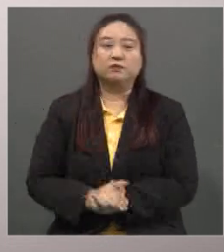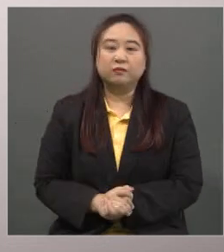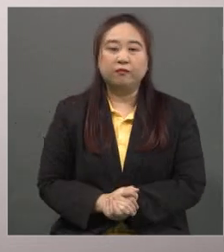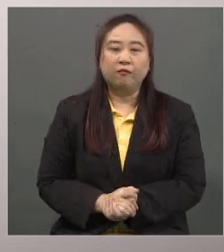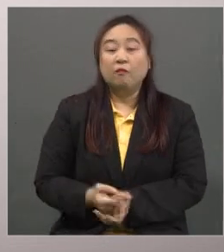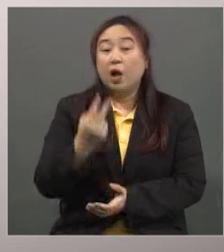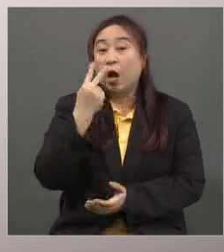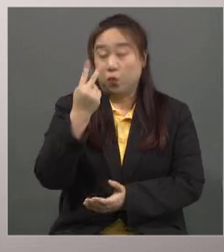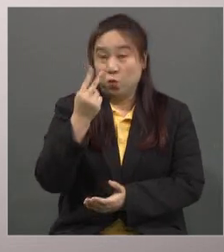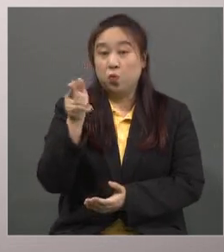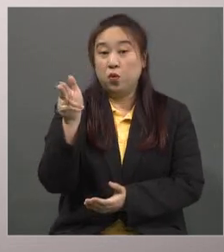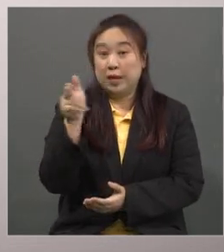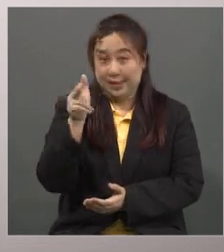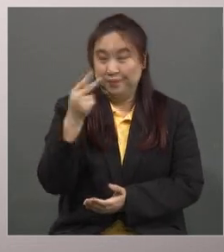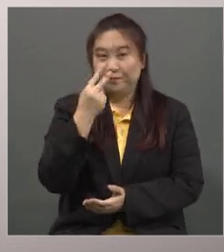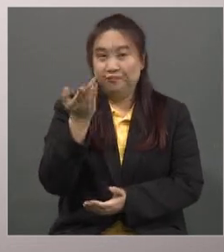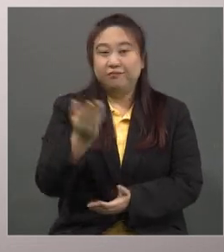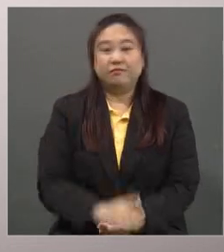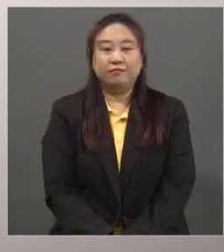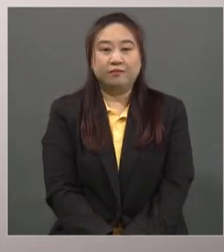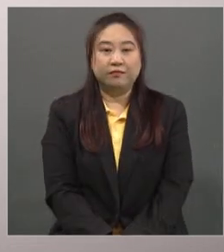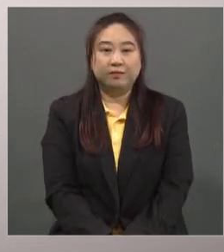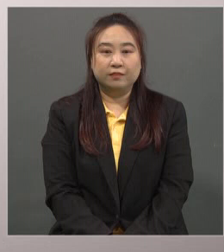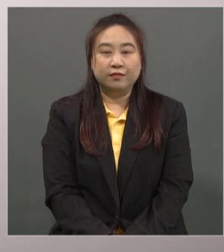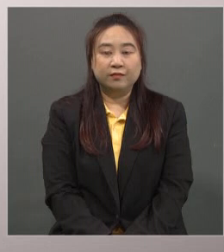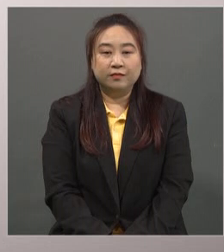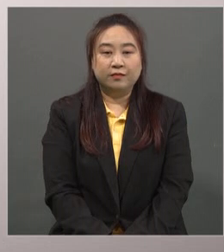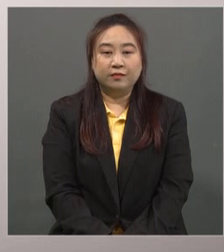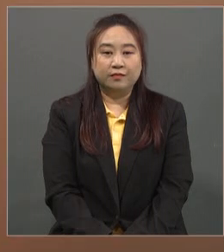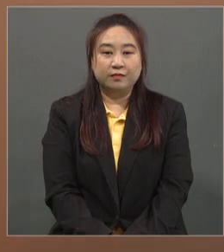ภาพนะครับไปดู ต้นคลิป ต้นฉบับกันสักหน่อยครับ